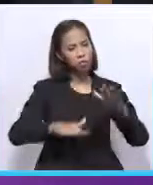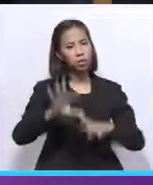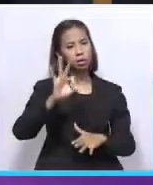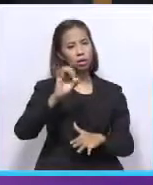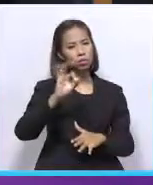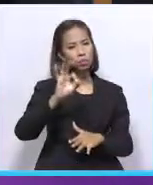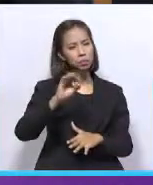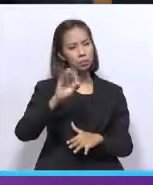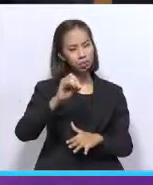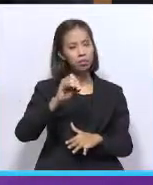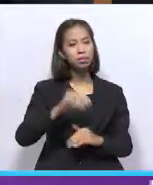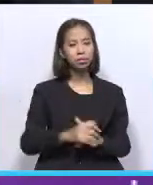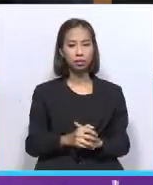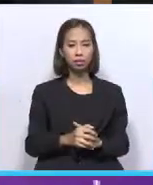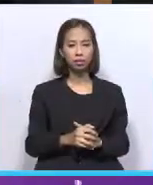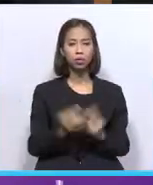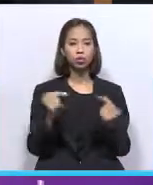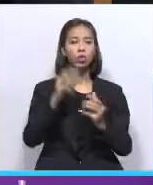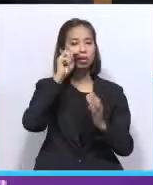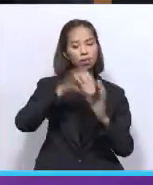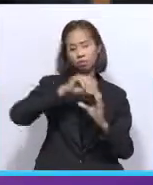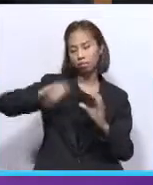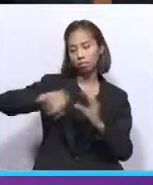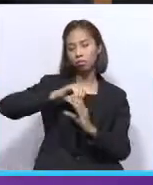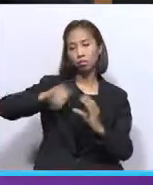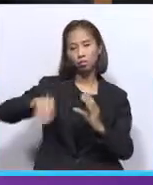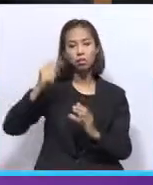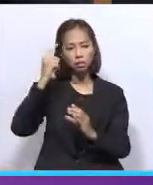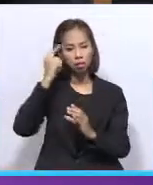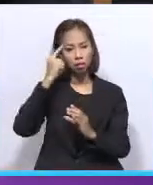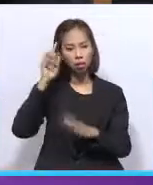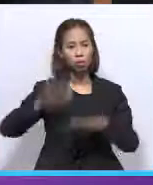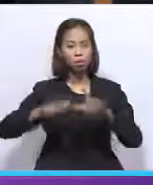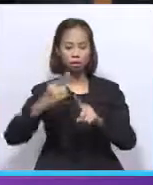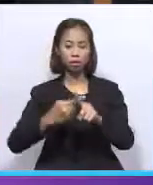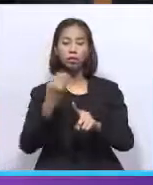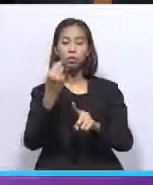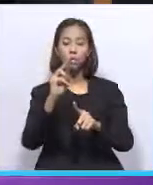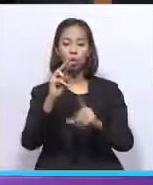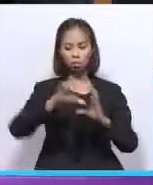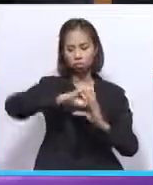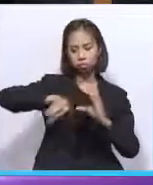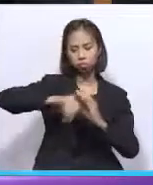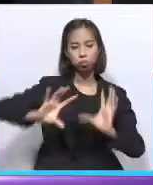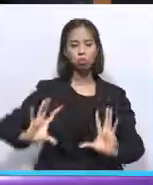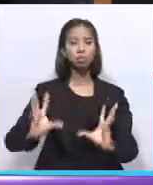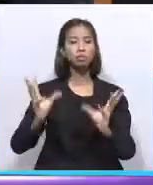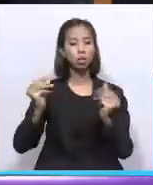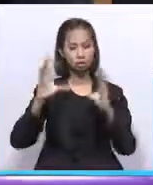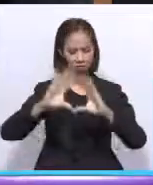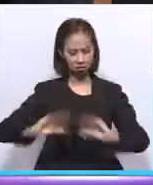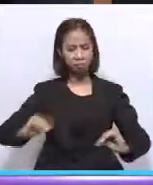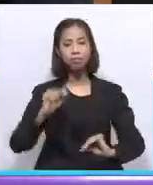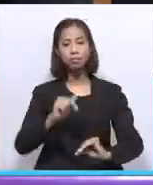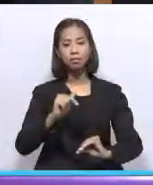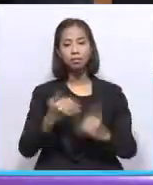ว่าล้านนะฮะที่จะต้องระบายออกเนี่ยก็คงคิดว่าน่าจะจบประมาณในเดือนธันวาเนี่ยประมาณปลายเดือนธันวาเนี่ยครับ ค่ะ